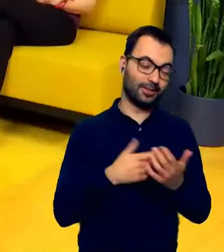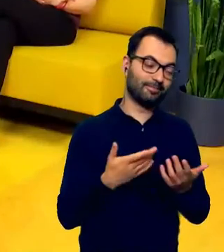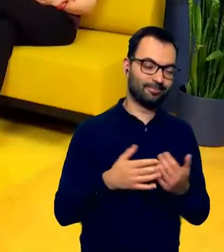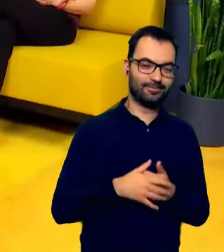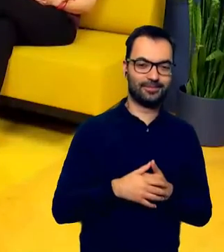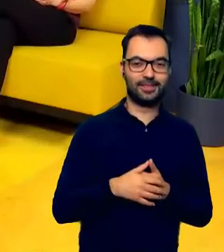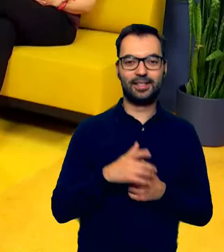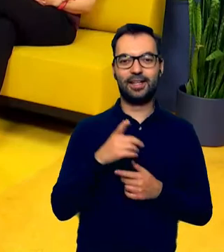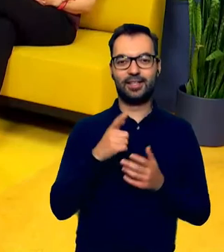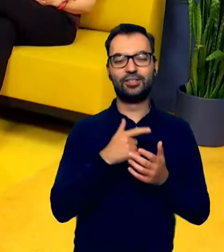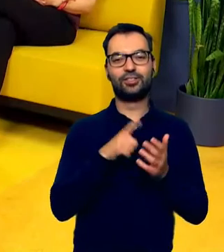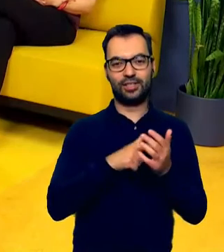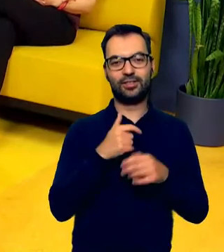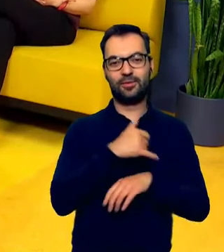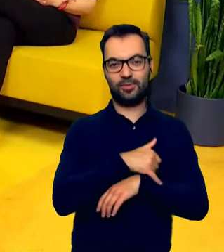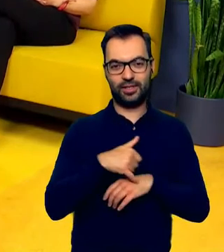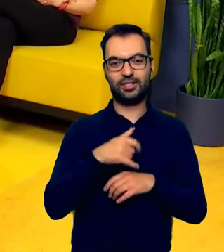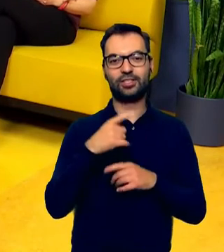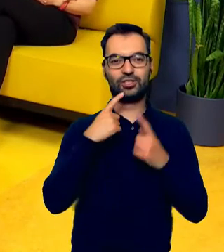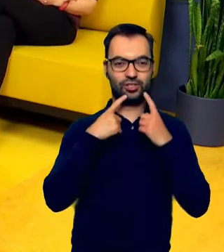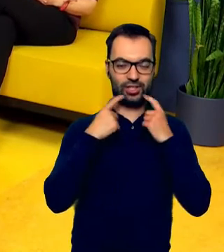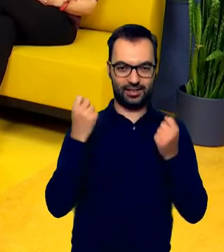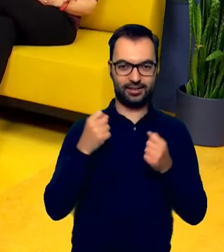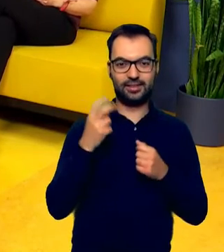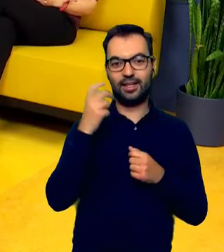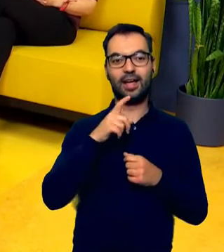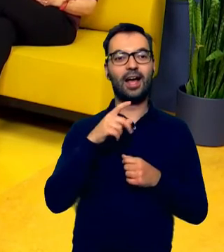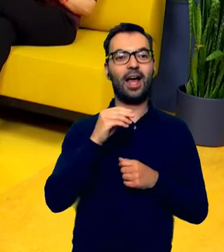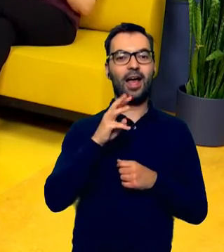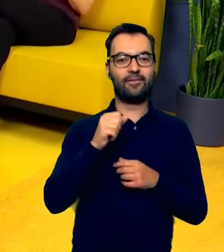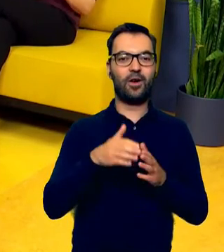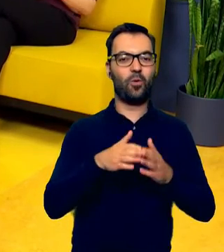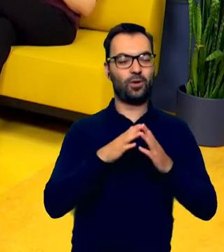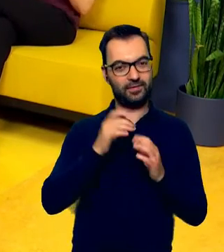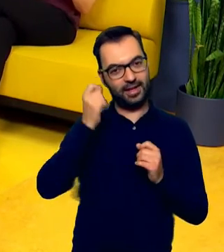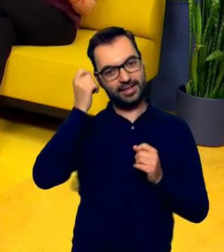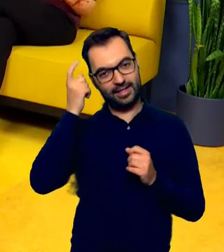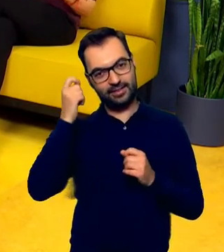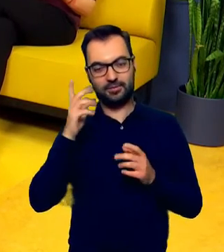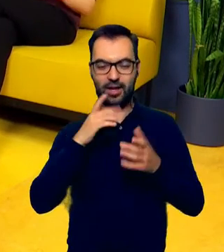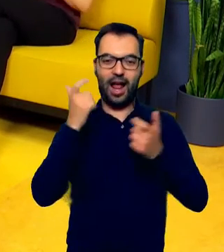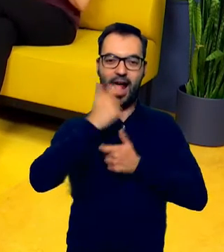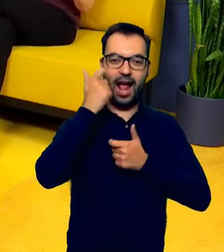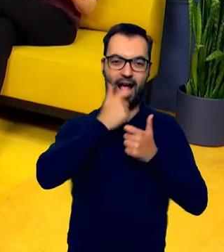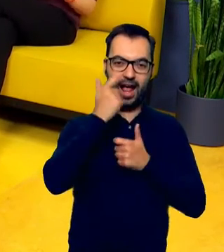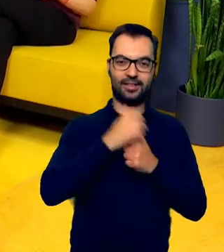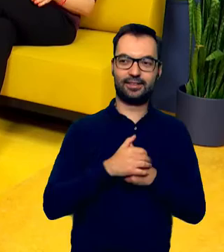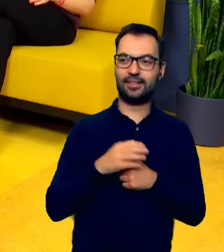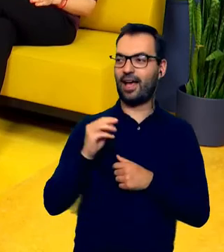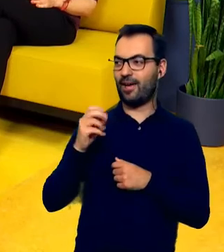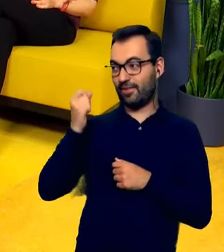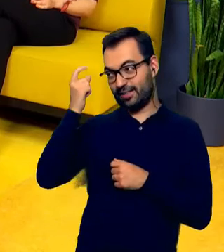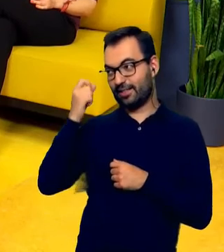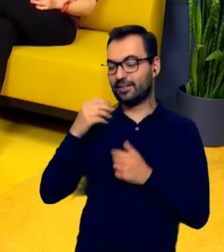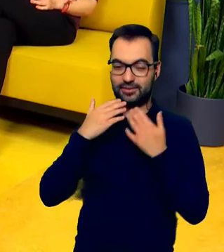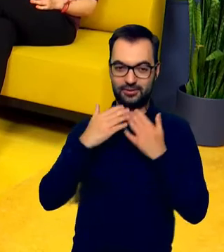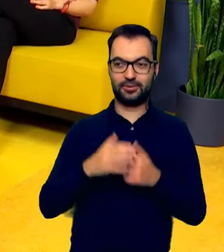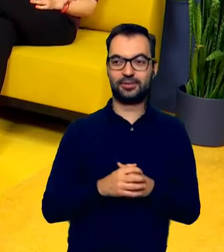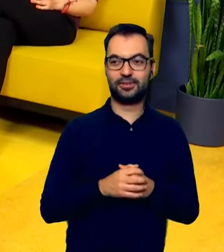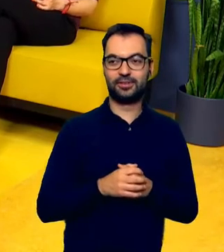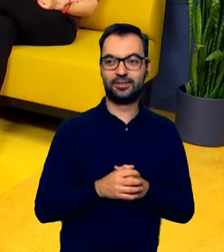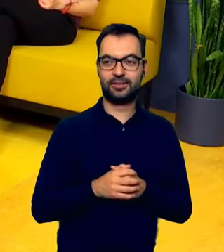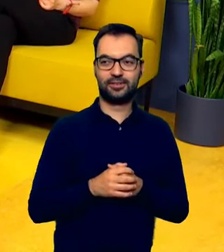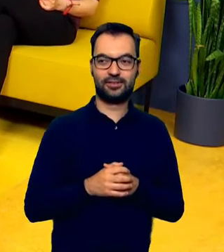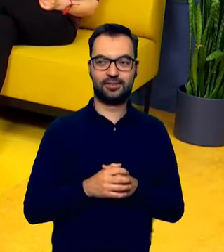tego nie pamiętasz, ale zaznaczasz generalnie żarty, to ciekawa technika. Ewa natomiast ukrywa je inteligentnie, po prostu człowiek się śmieje. O, Ewa inteligentnie, dziękuję ci,